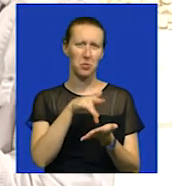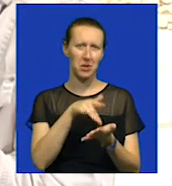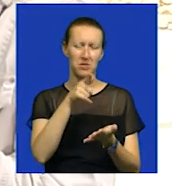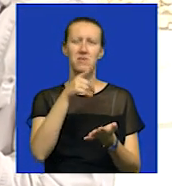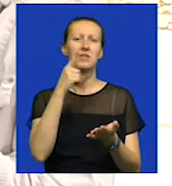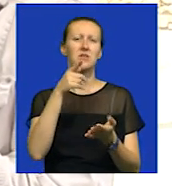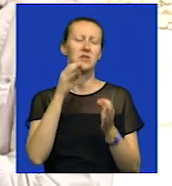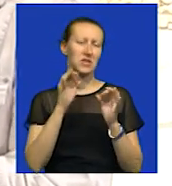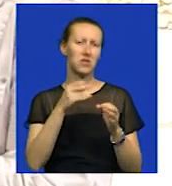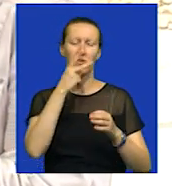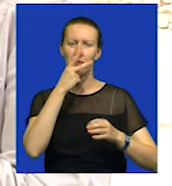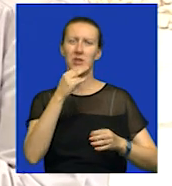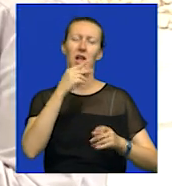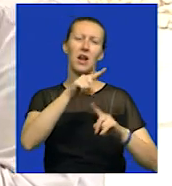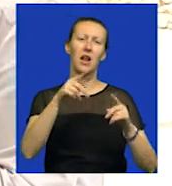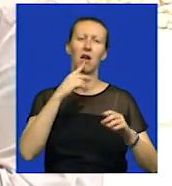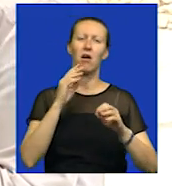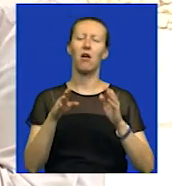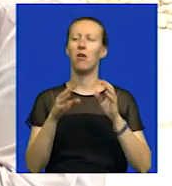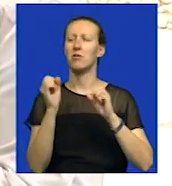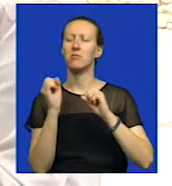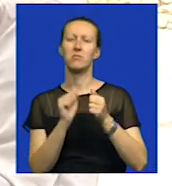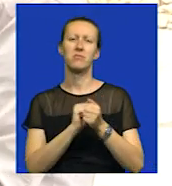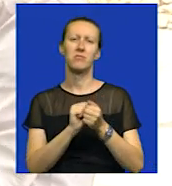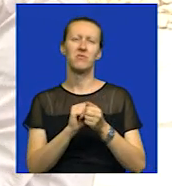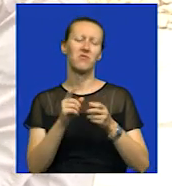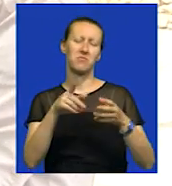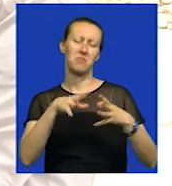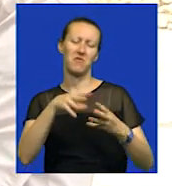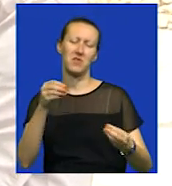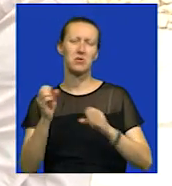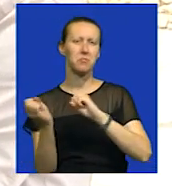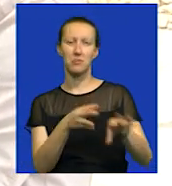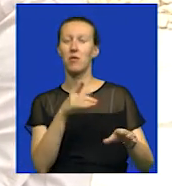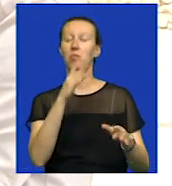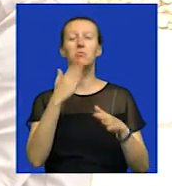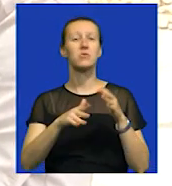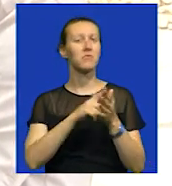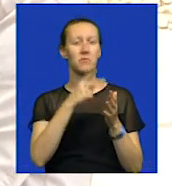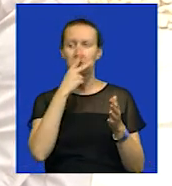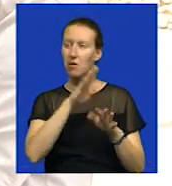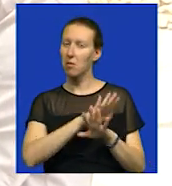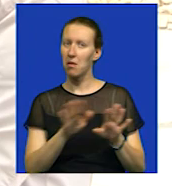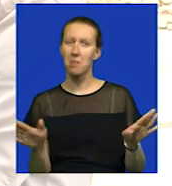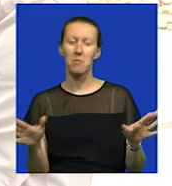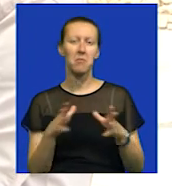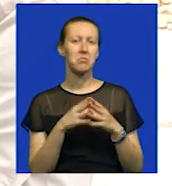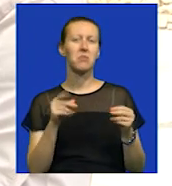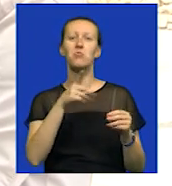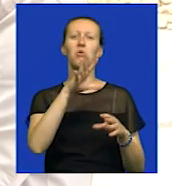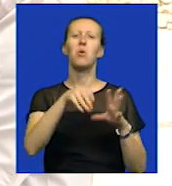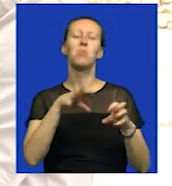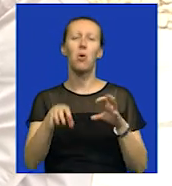poziciji, vi sigurno vidite da je neki frk nekakovu boršu najlon. U zadnje vrijeme ne. Ne? Ne. Ne. Možda oni